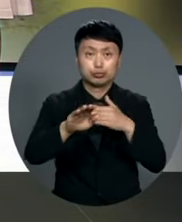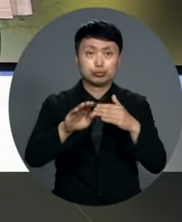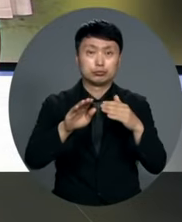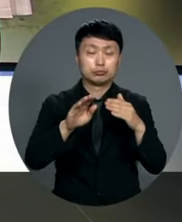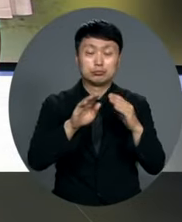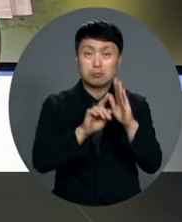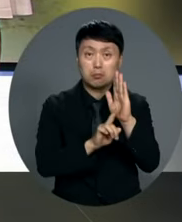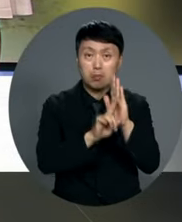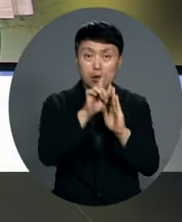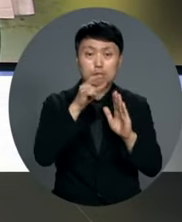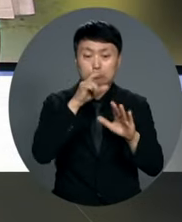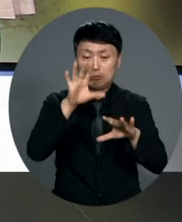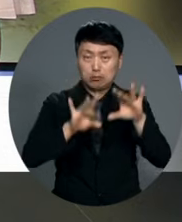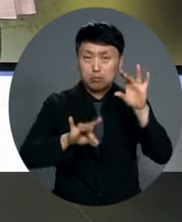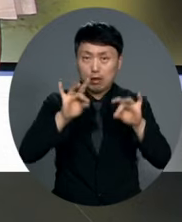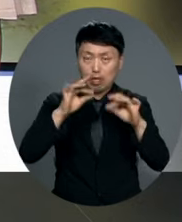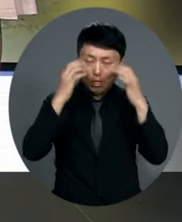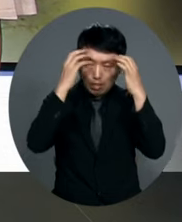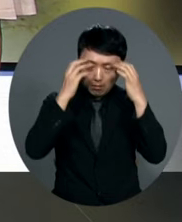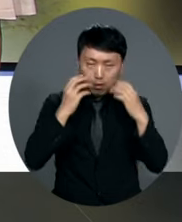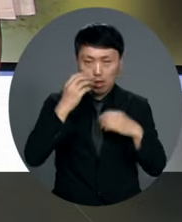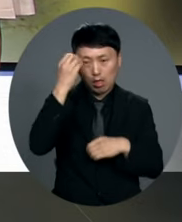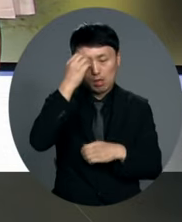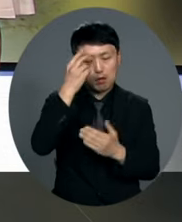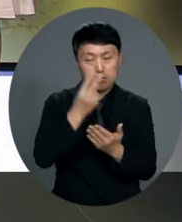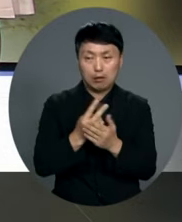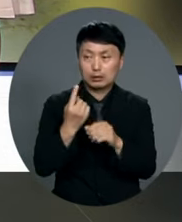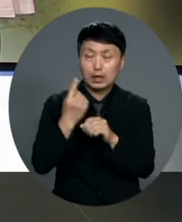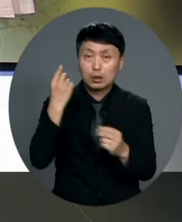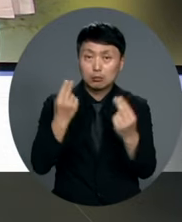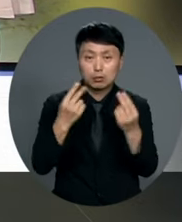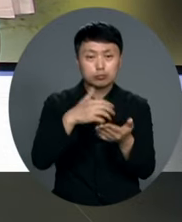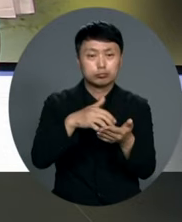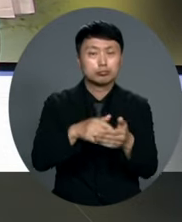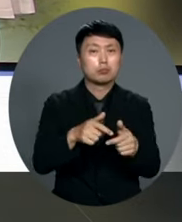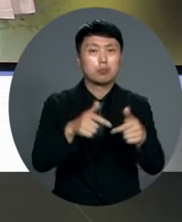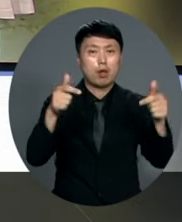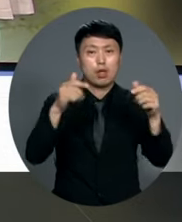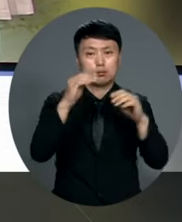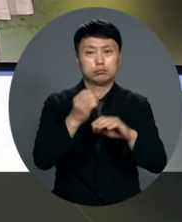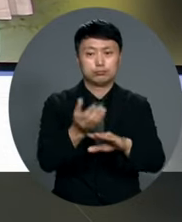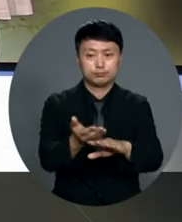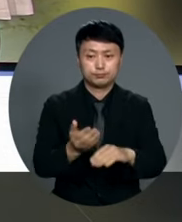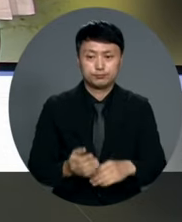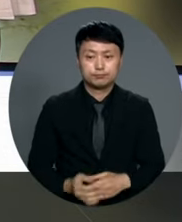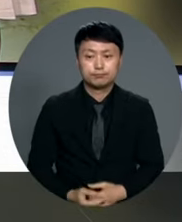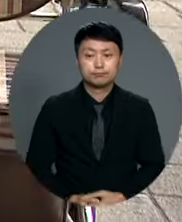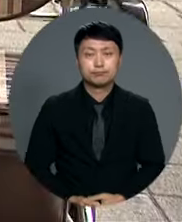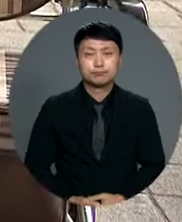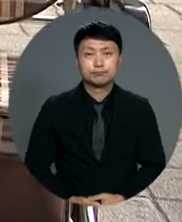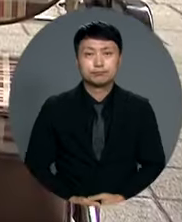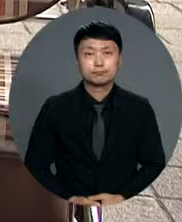폭염까지 더해지면서 온열 질환자도 지난해보다 급증하고 있습니다. 첫 소식 변효주 기자입니다.